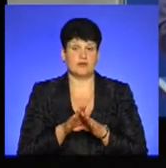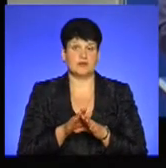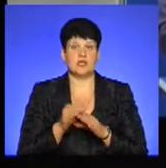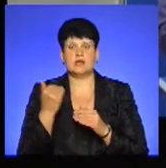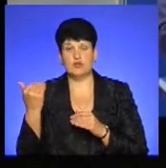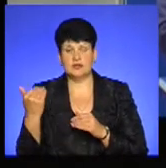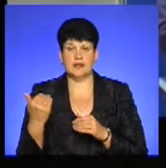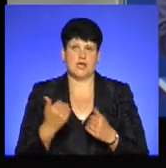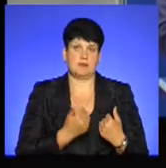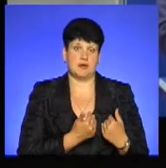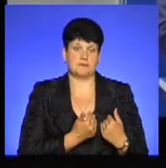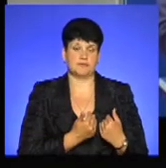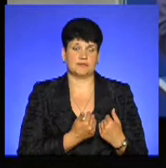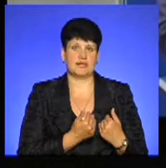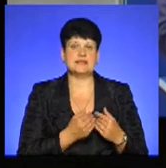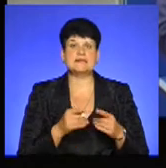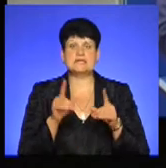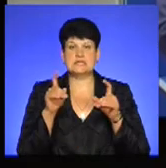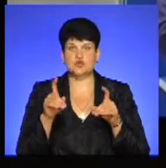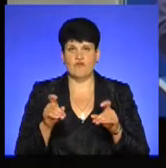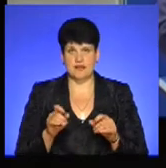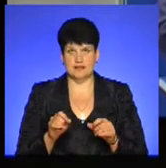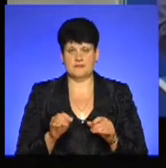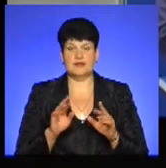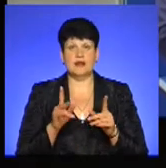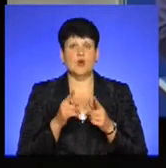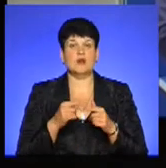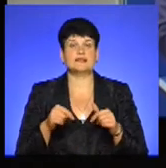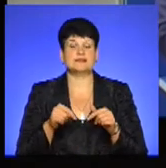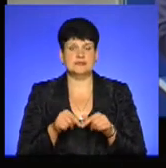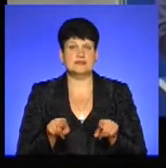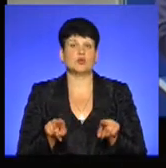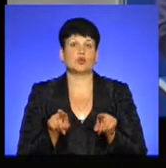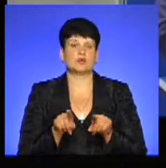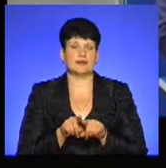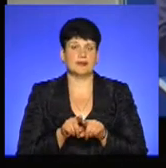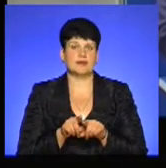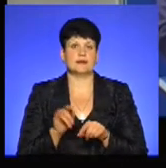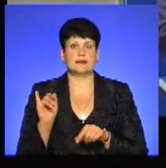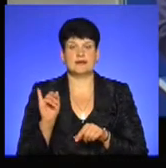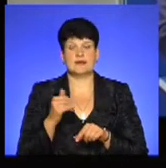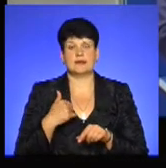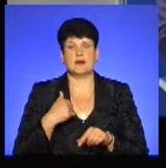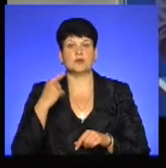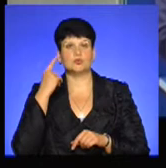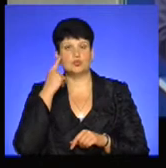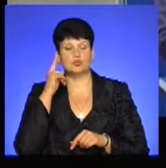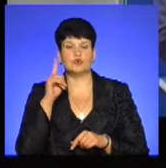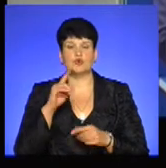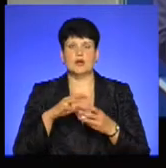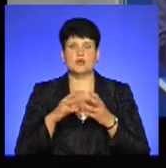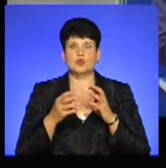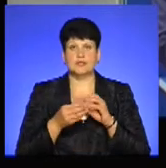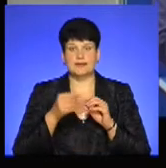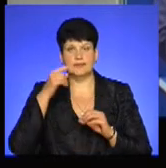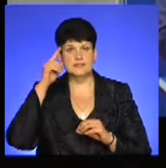з тестуванням, як організаційно, так і, я думаю, що і результати знань,